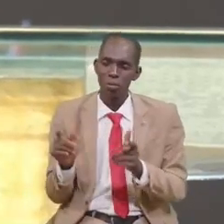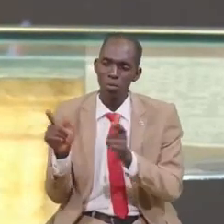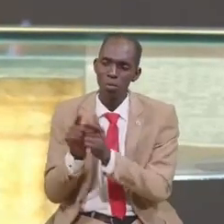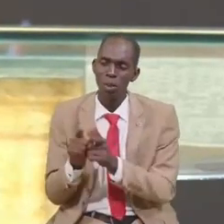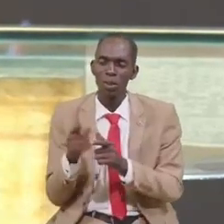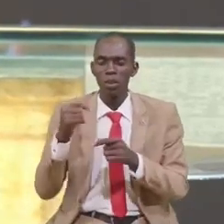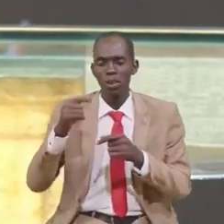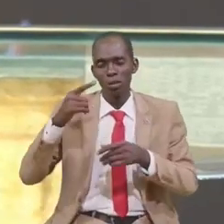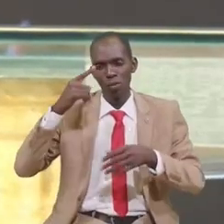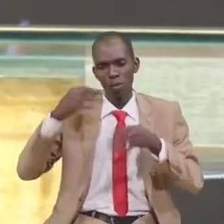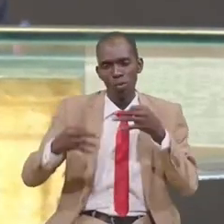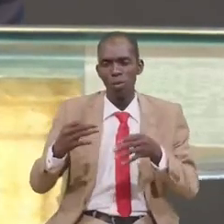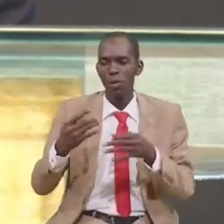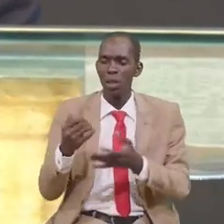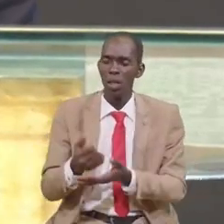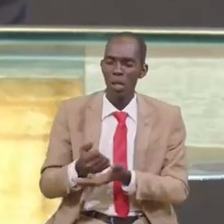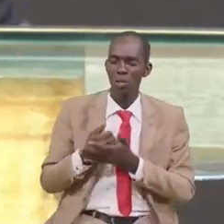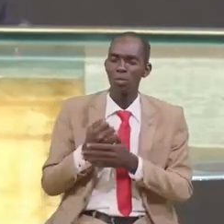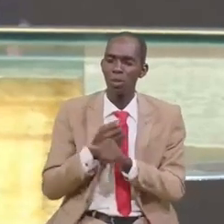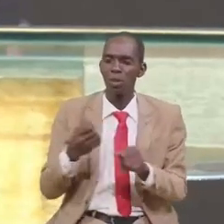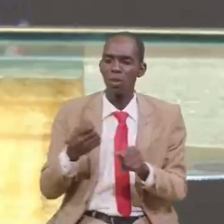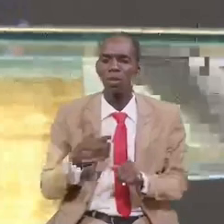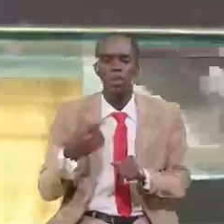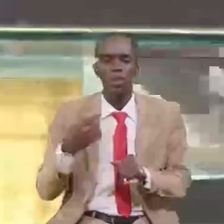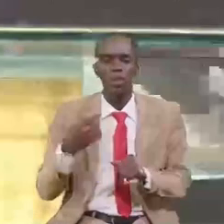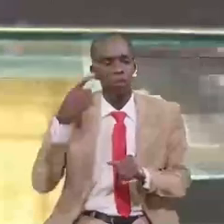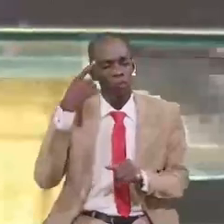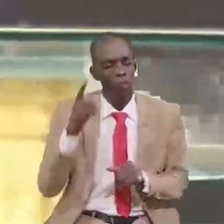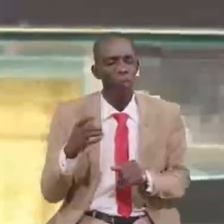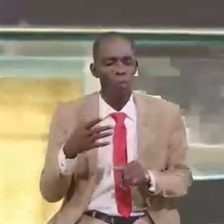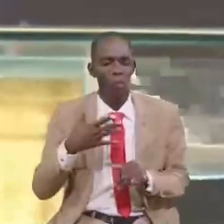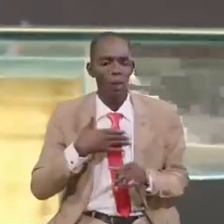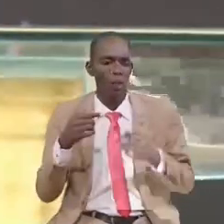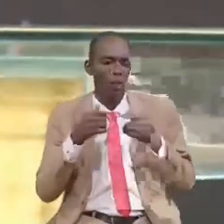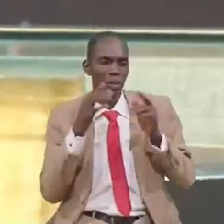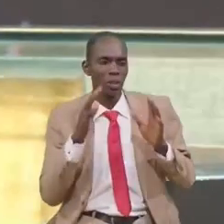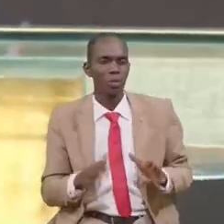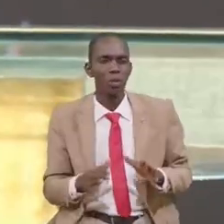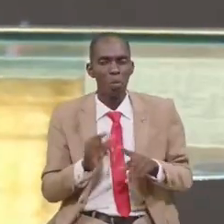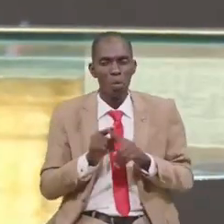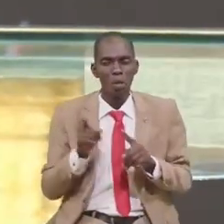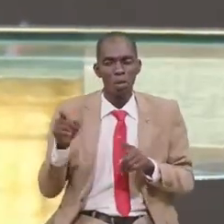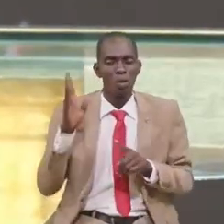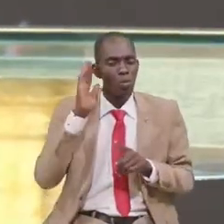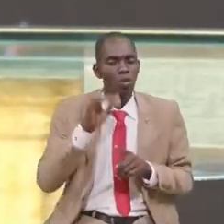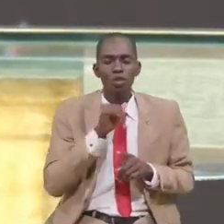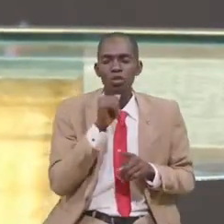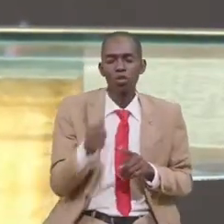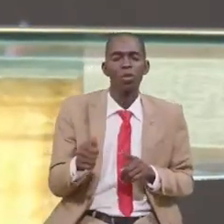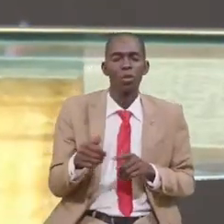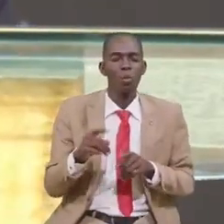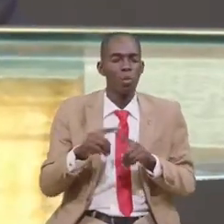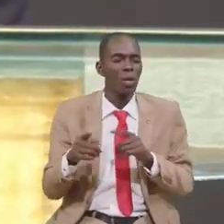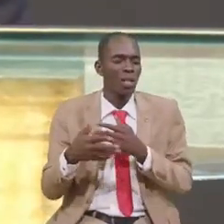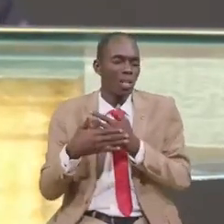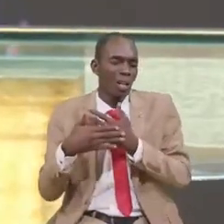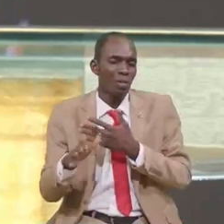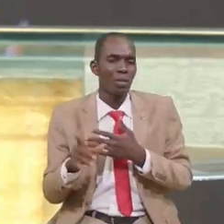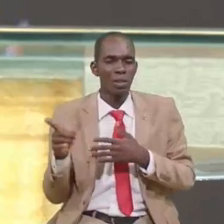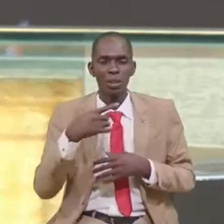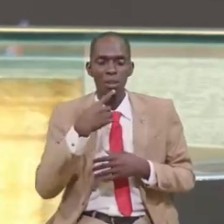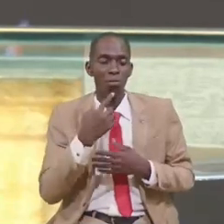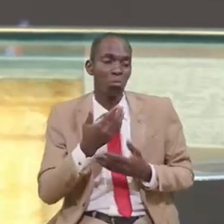cette ville une veuve qui venait lui dire, fais-moi justice de ma partie adverse. Pendant longtemps, il refusa, mais ensuite